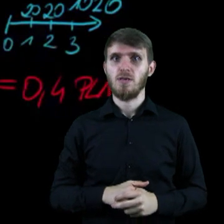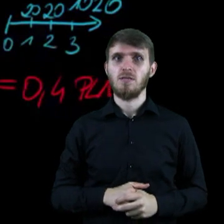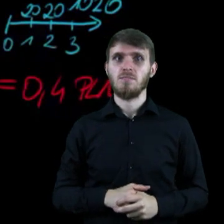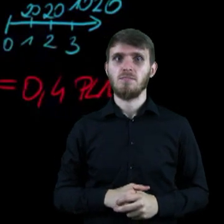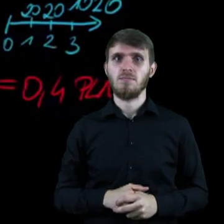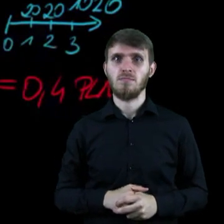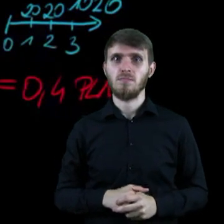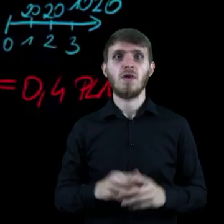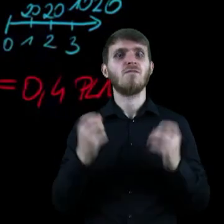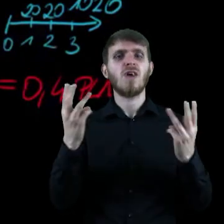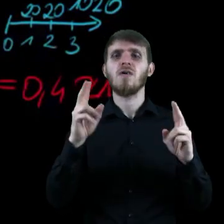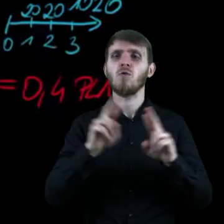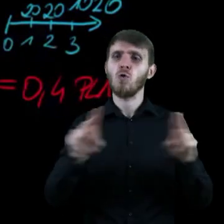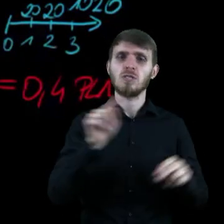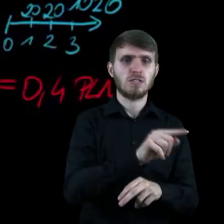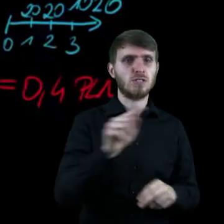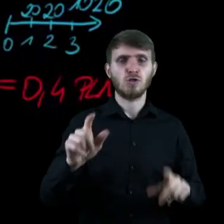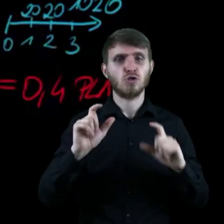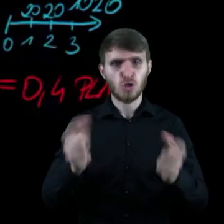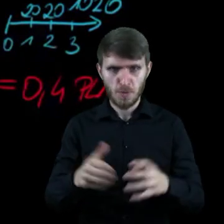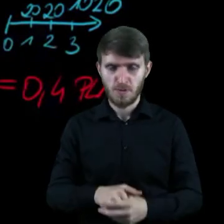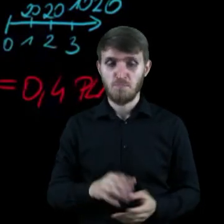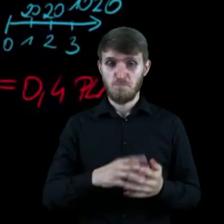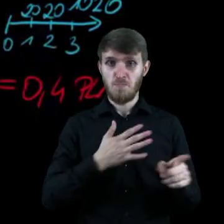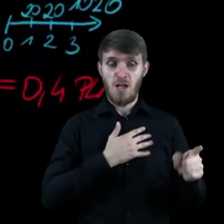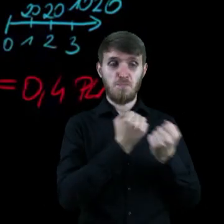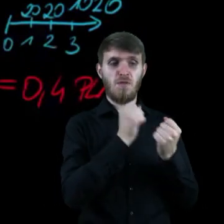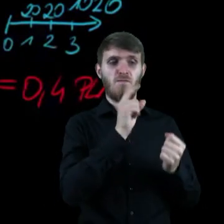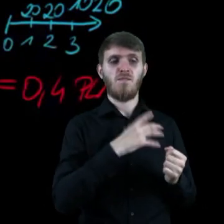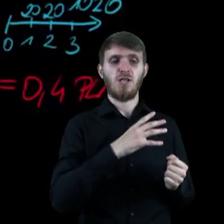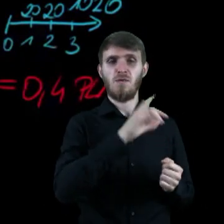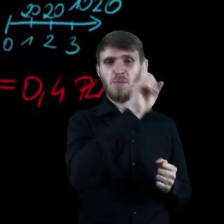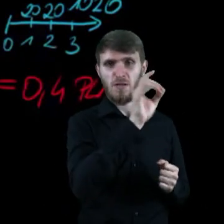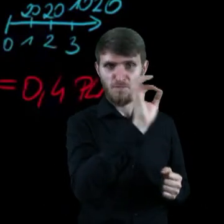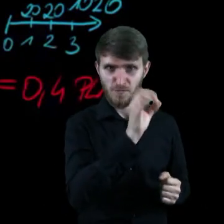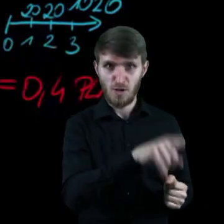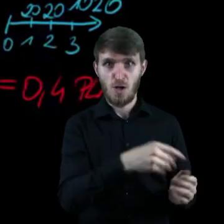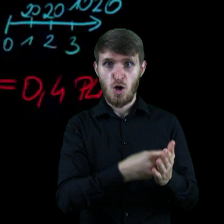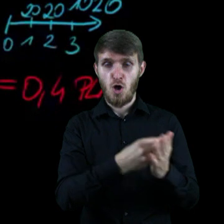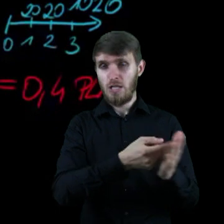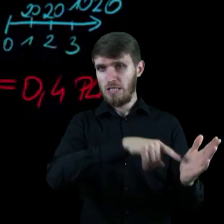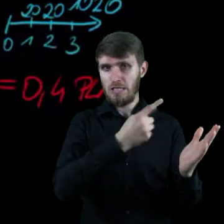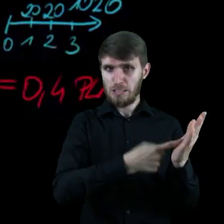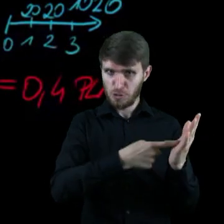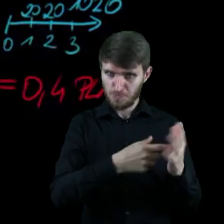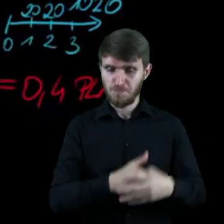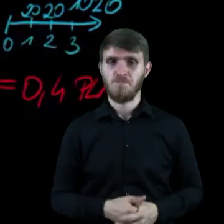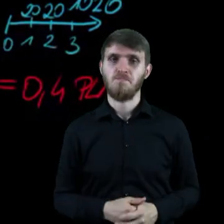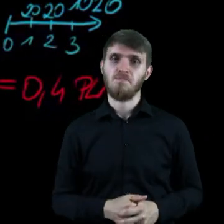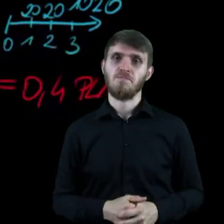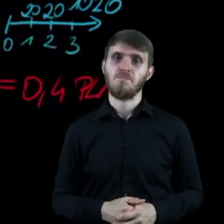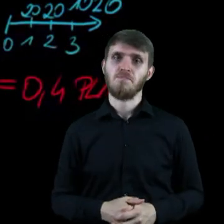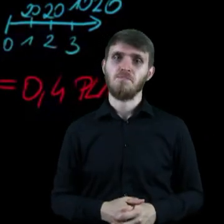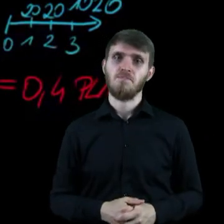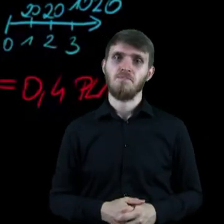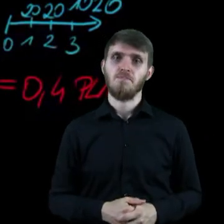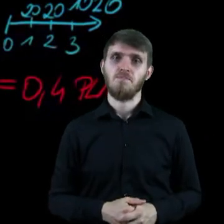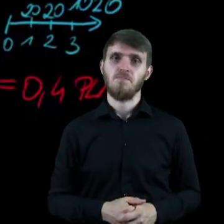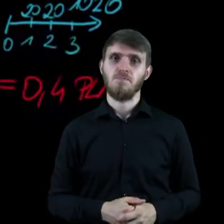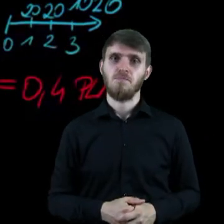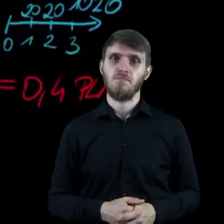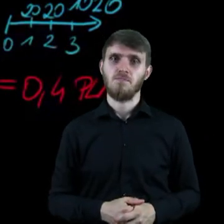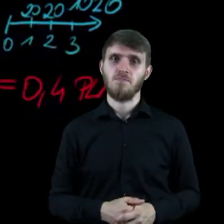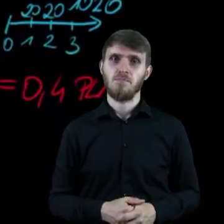Fundamentalna różnica między papierami, między tymi dwoma papierami wartościowymi jest to, że jeżeli posiadam